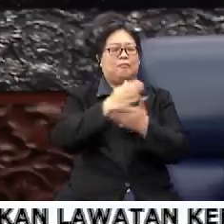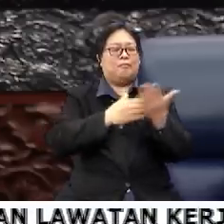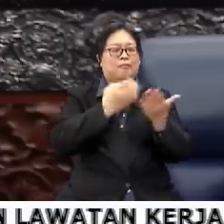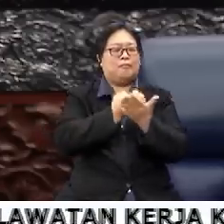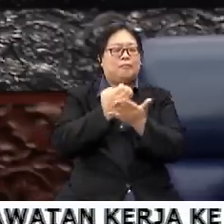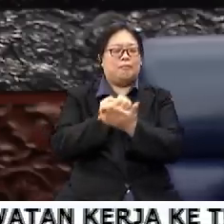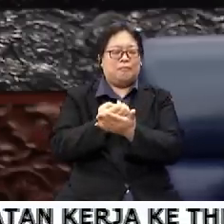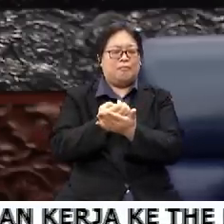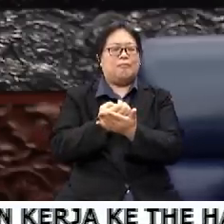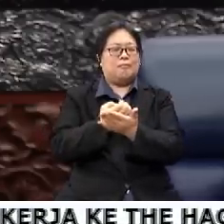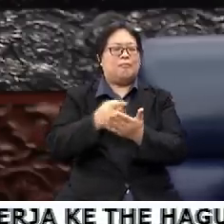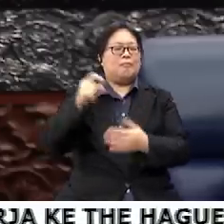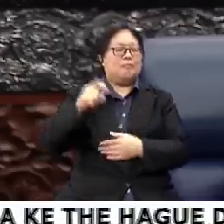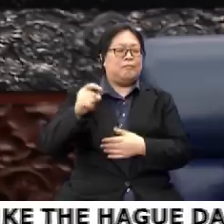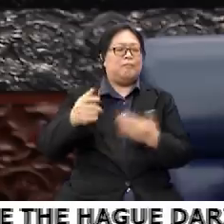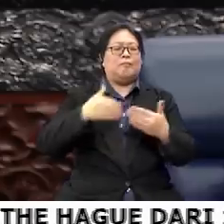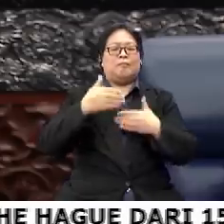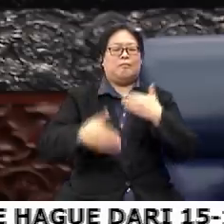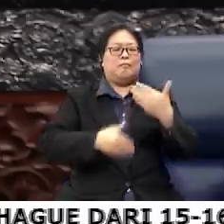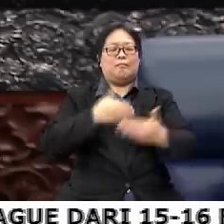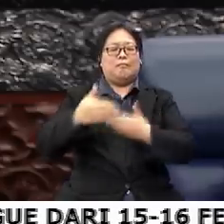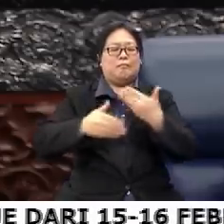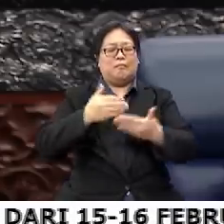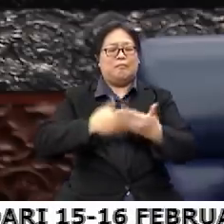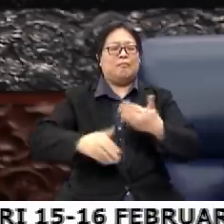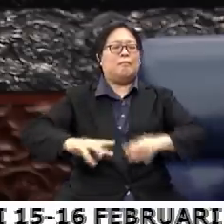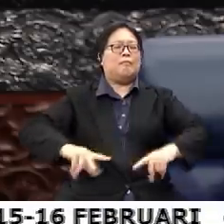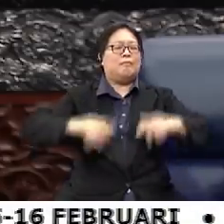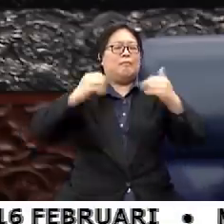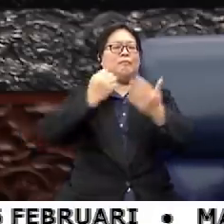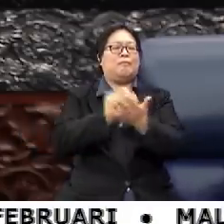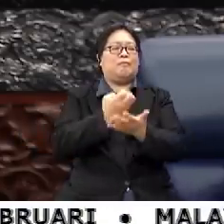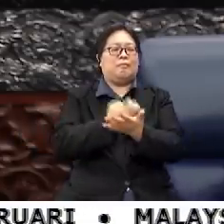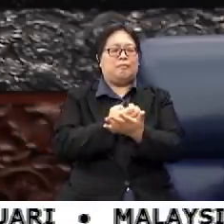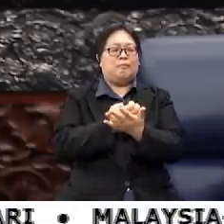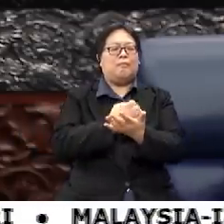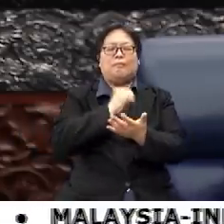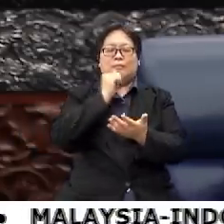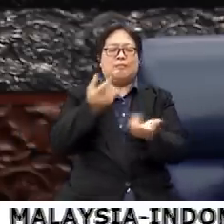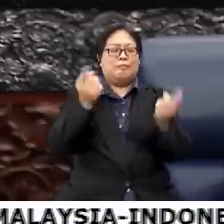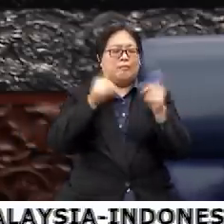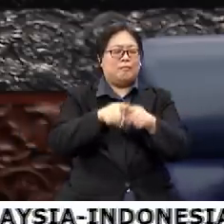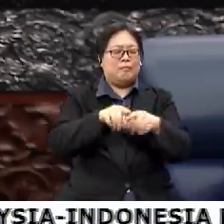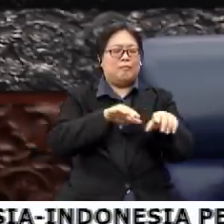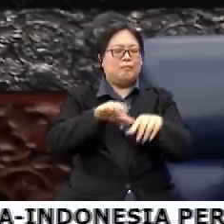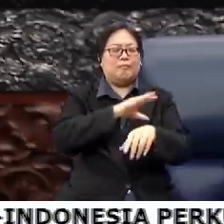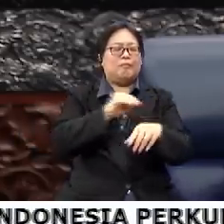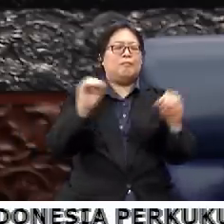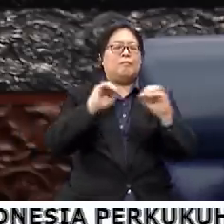tertentu bagi memastikan proses pemulihan ekonomi negara kita tidak terjejas dan terbantut.